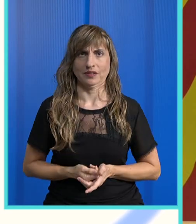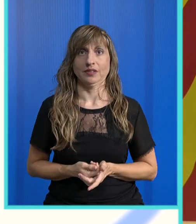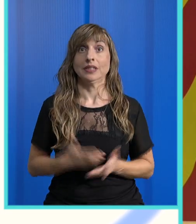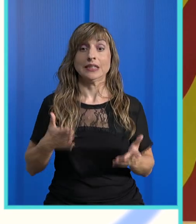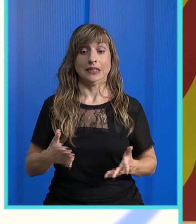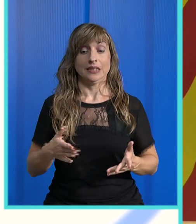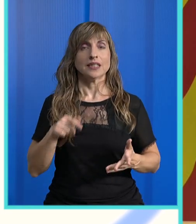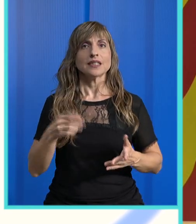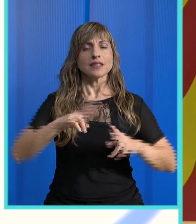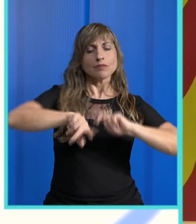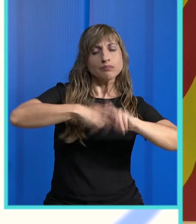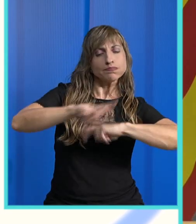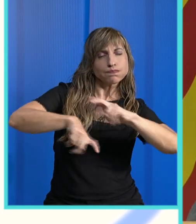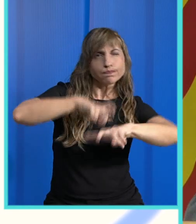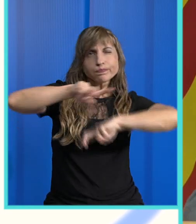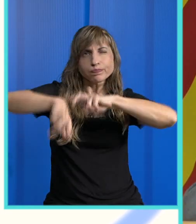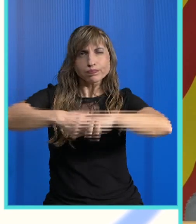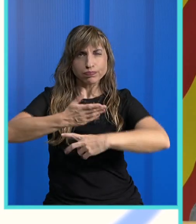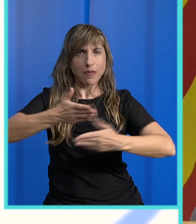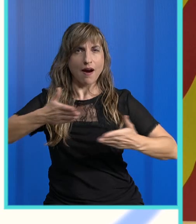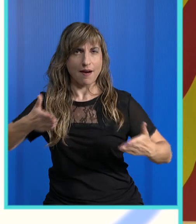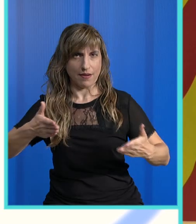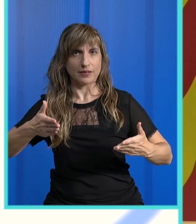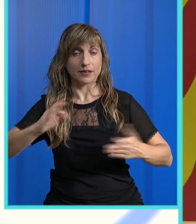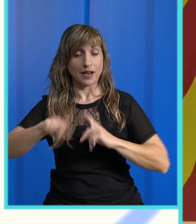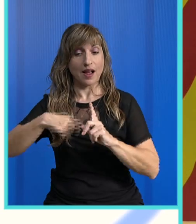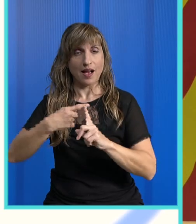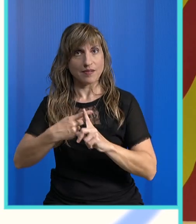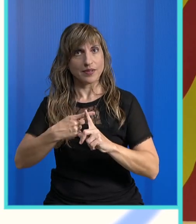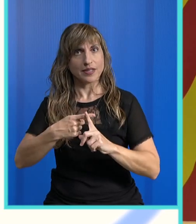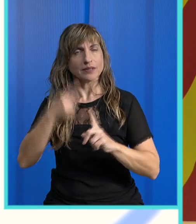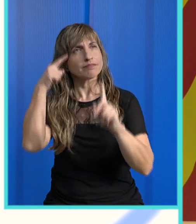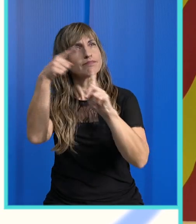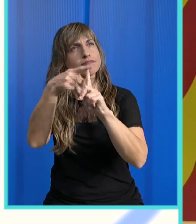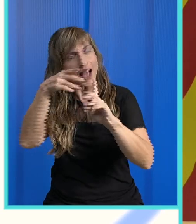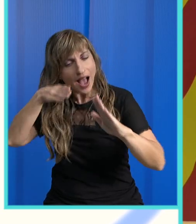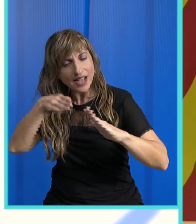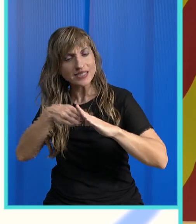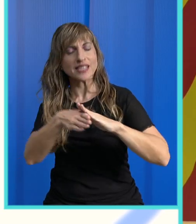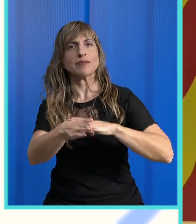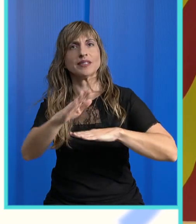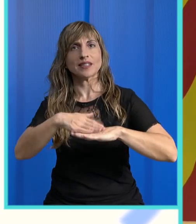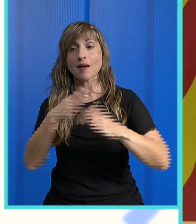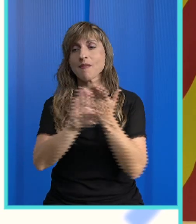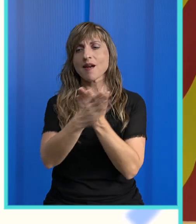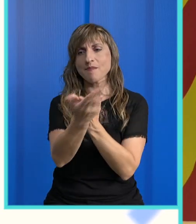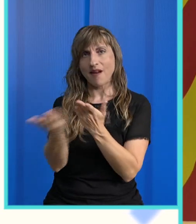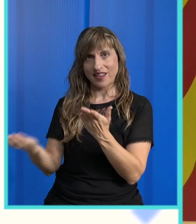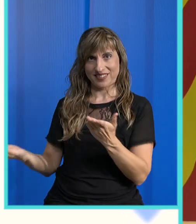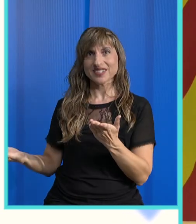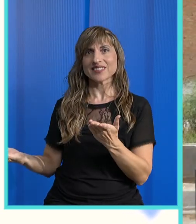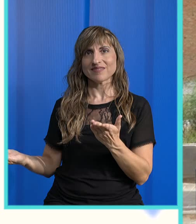transformació urbanística sinó que també va al detall d'accessibilitat pels veïns i és una qüestió